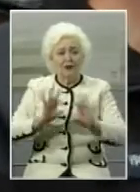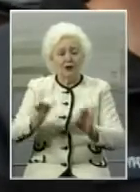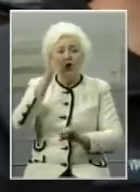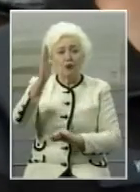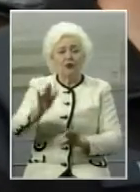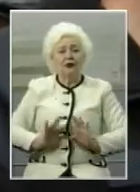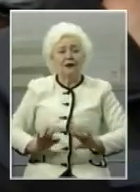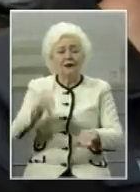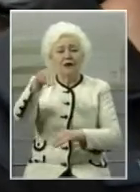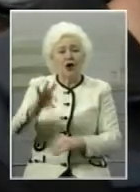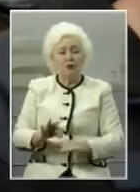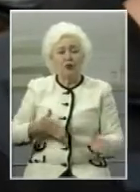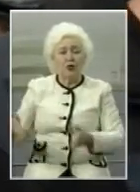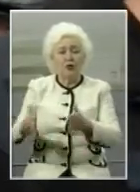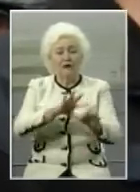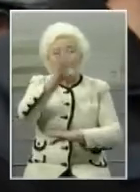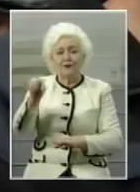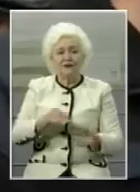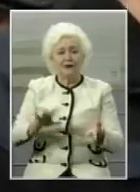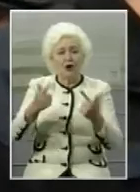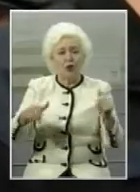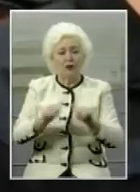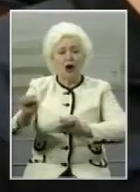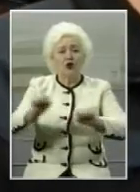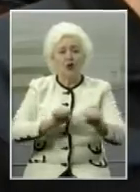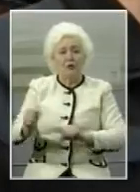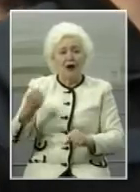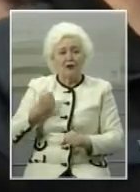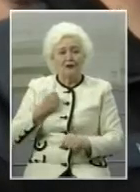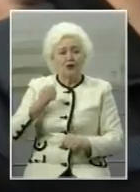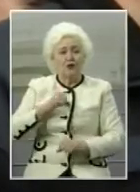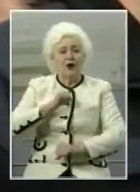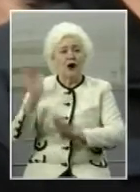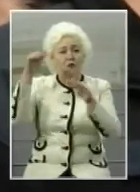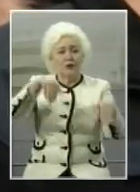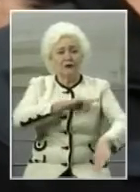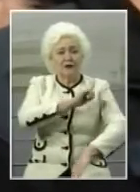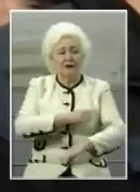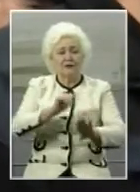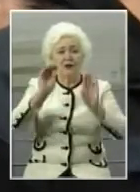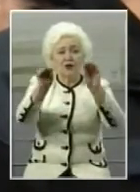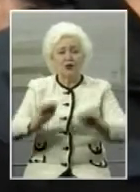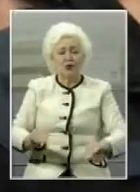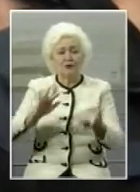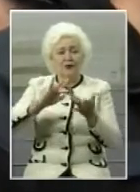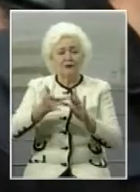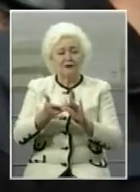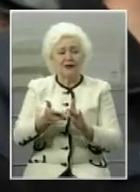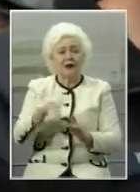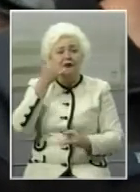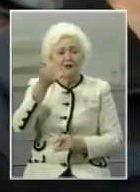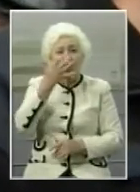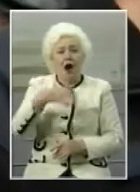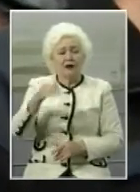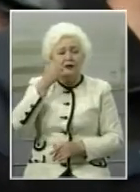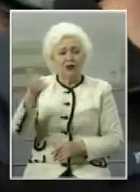буде йти по лініям цих організацій. Командування військово-морських сил розміщено на своїй сторінці телефон гарячої лінії, на